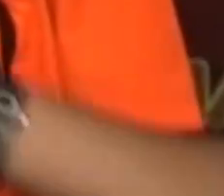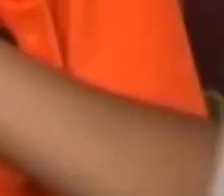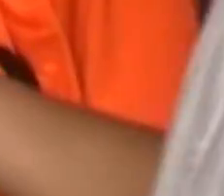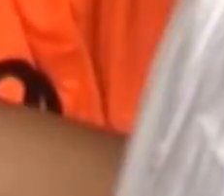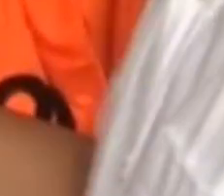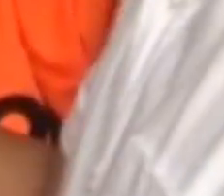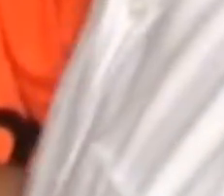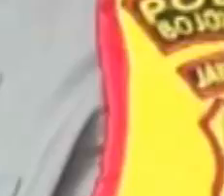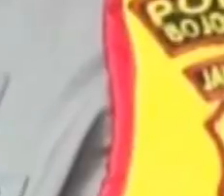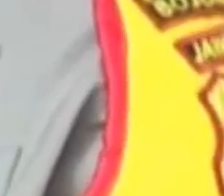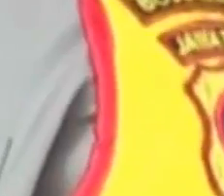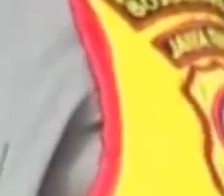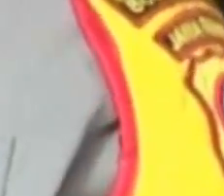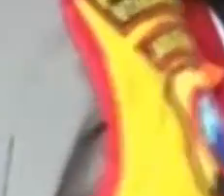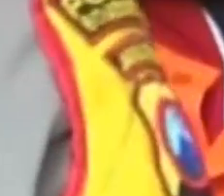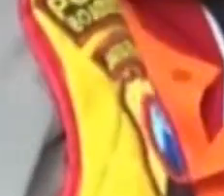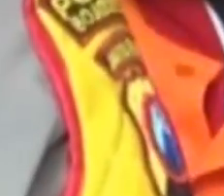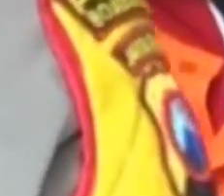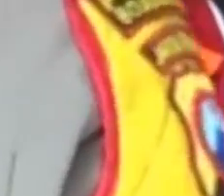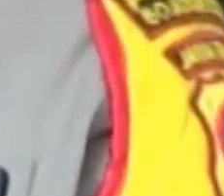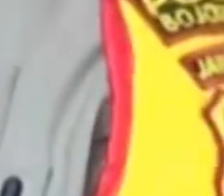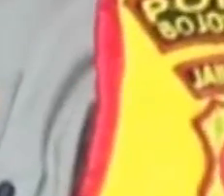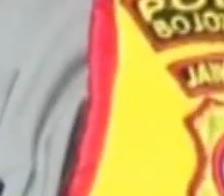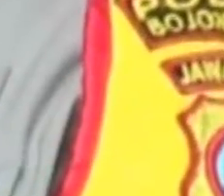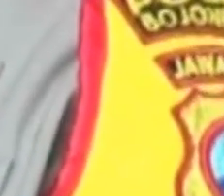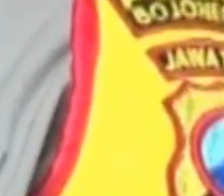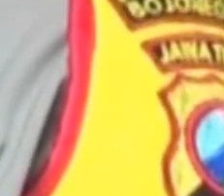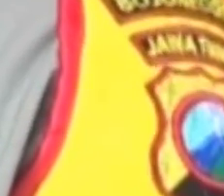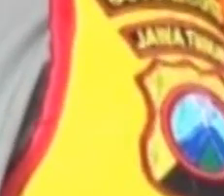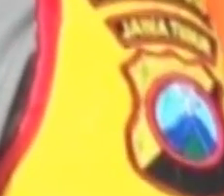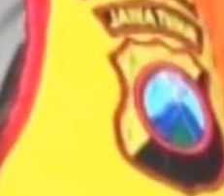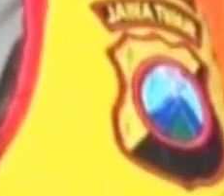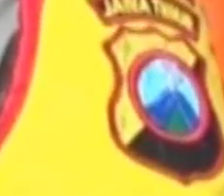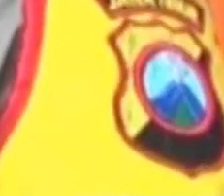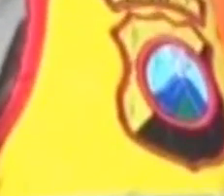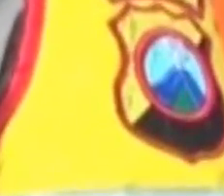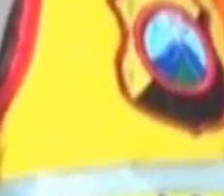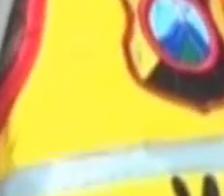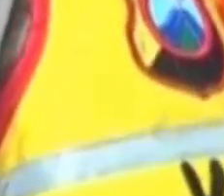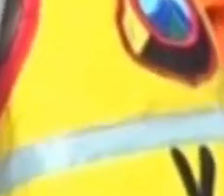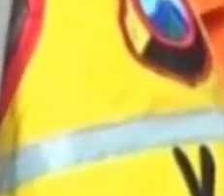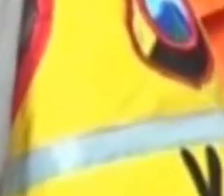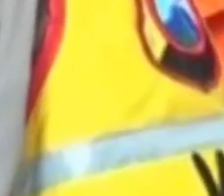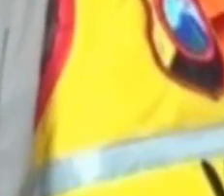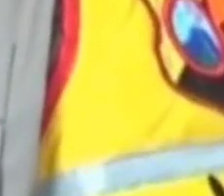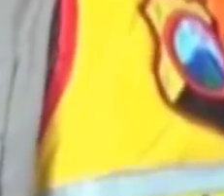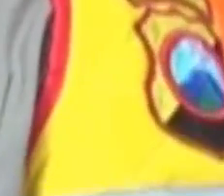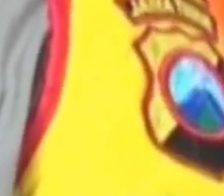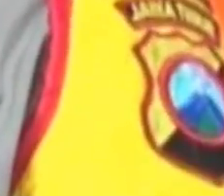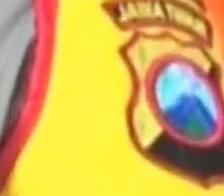Surabaya. Namun setelah membayar 52 juta, ternyata korban tidak menjadi anggota Polri.